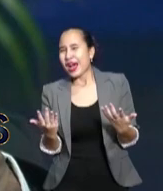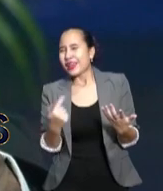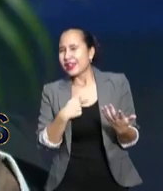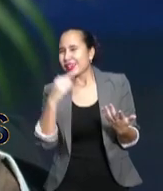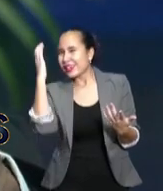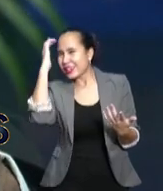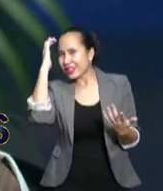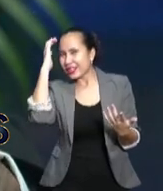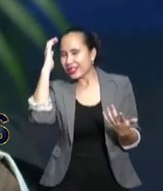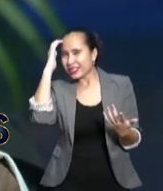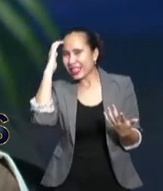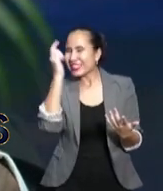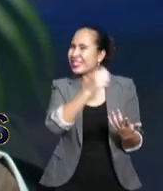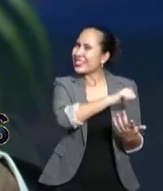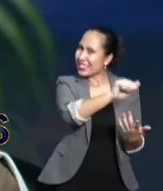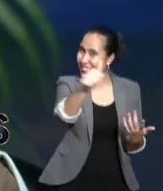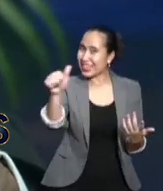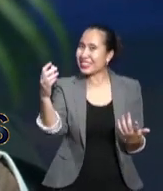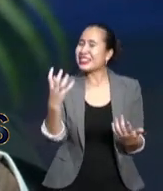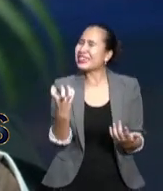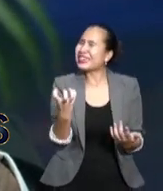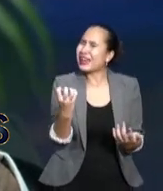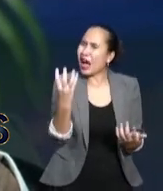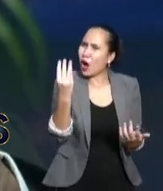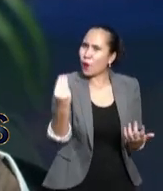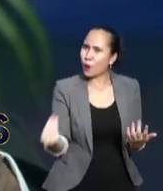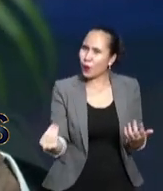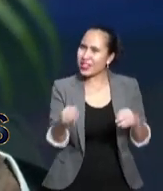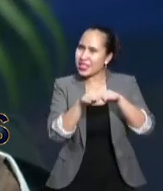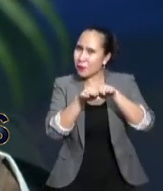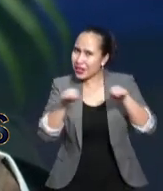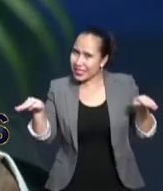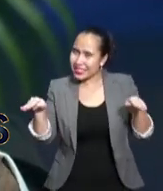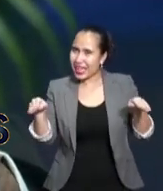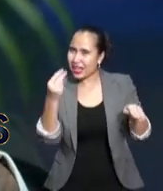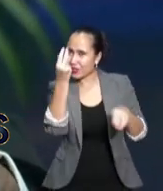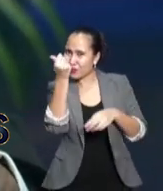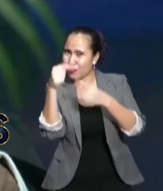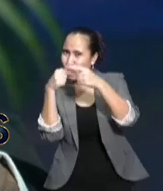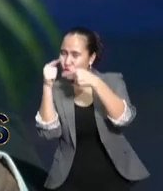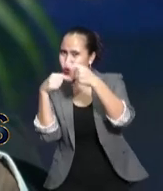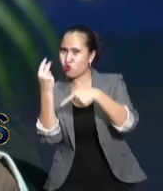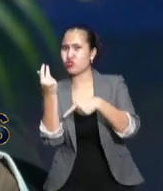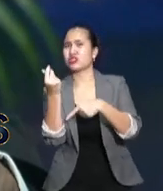snakt naar stabiliteit. En we hebben in de afgelopen maanden